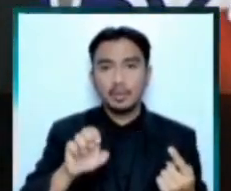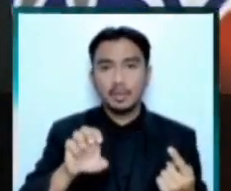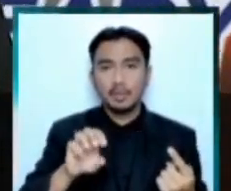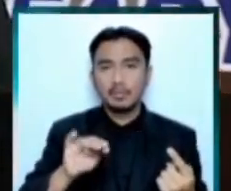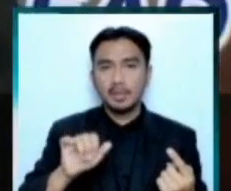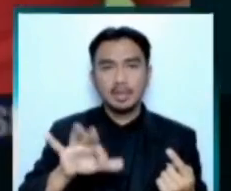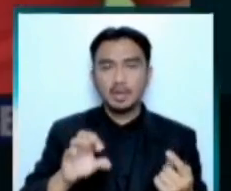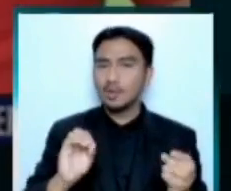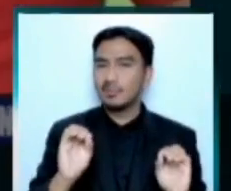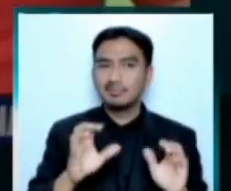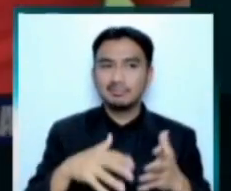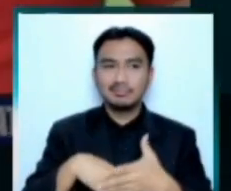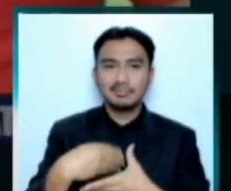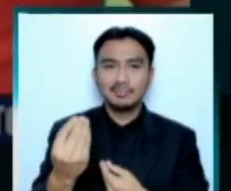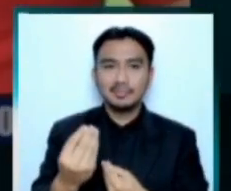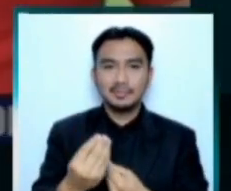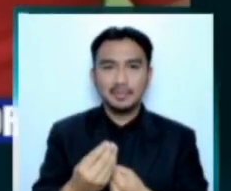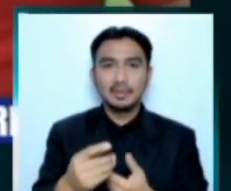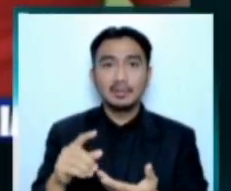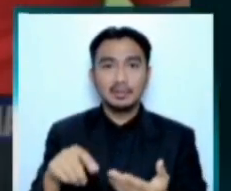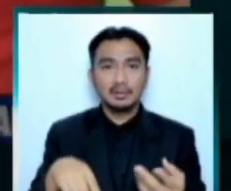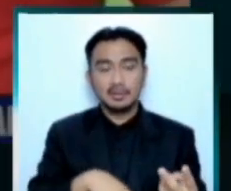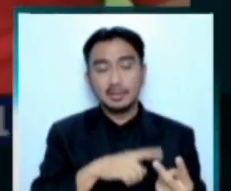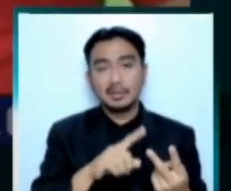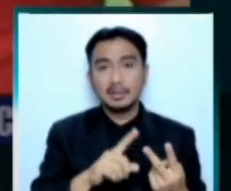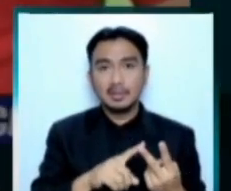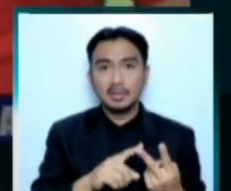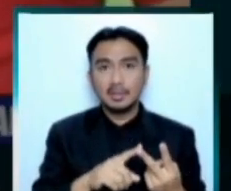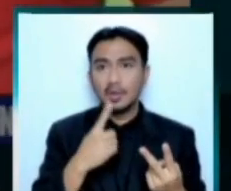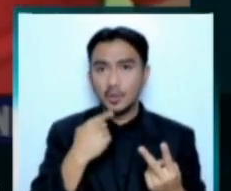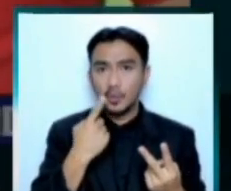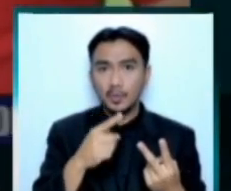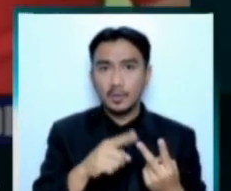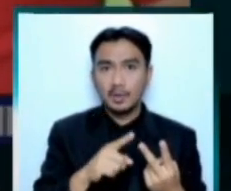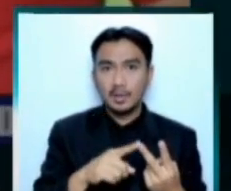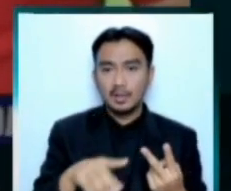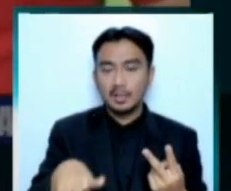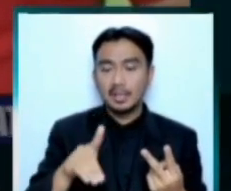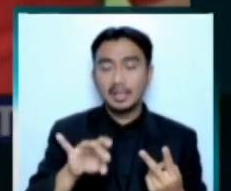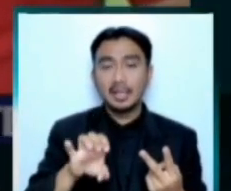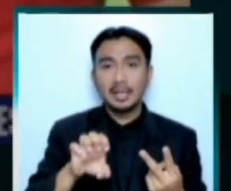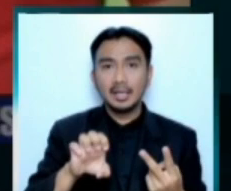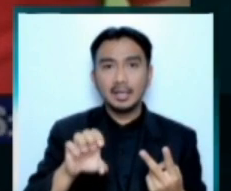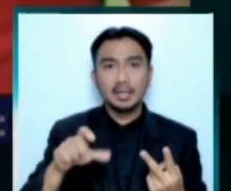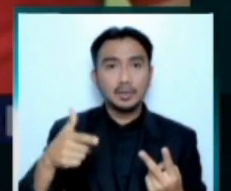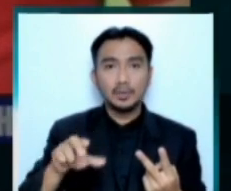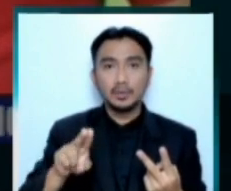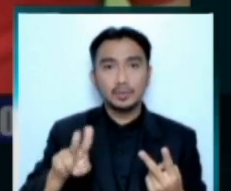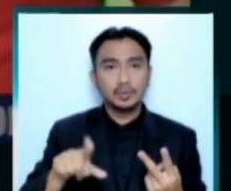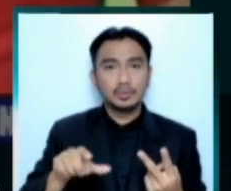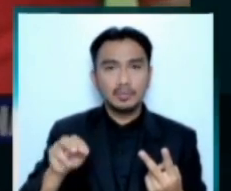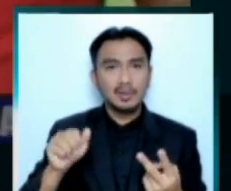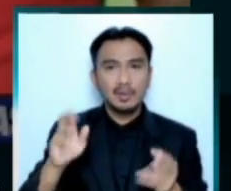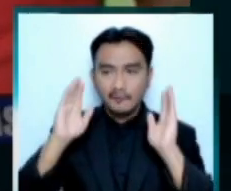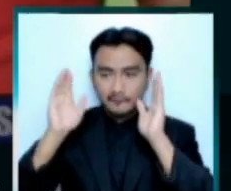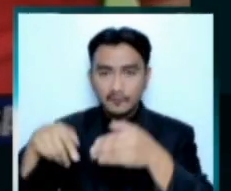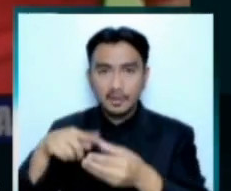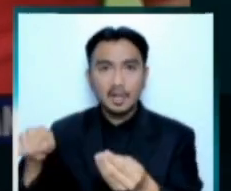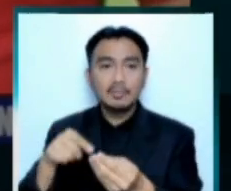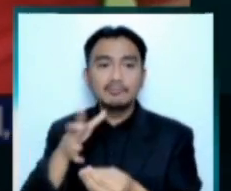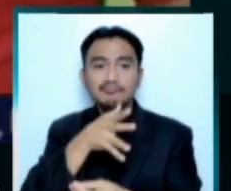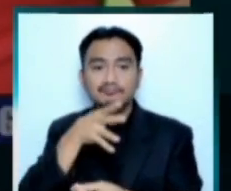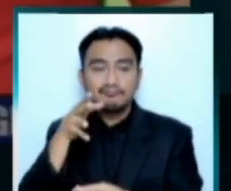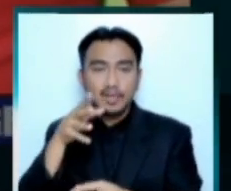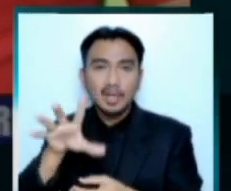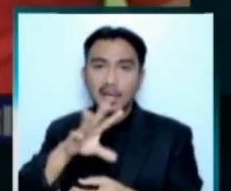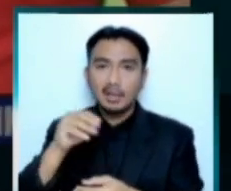ng mga magsasaka at mangingisda ang bibigyang prioridad ni Leody de Guzman. Sa e-rally ng COMELEC kagabi, sinabi niyang